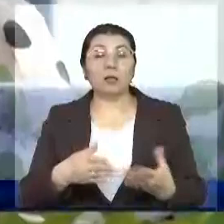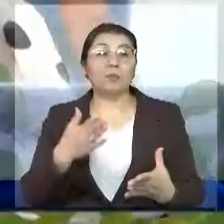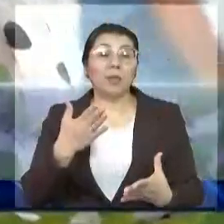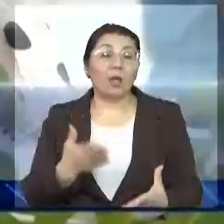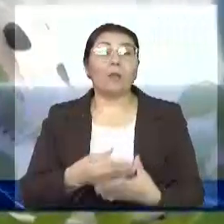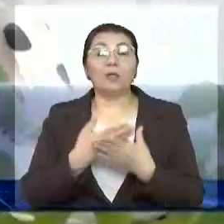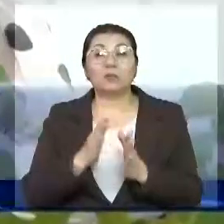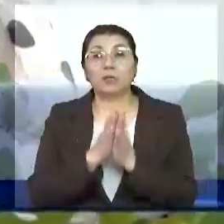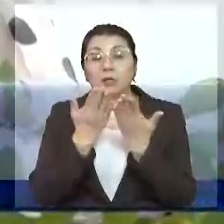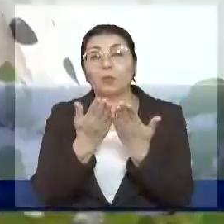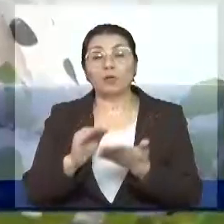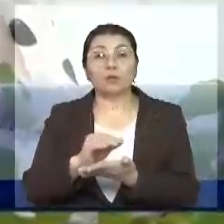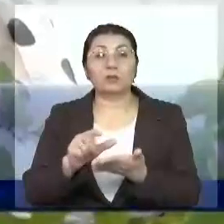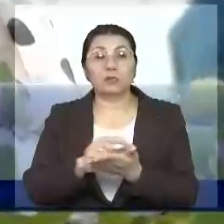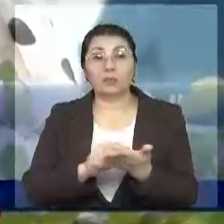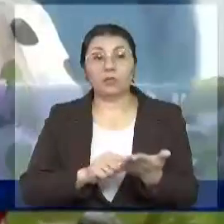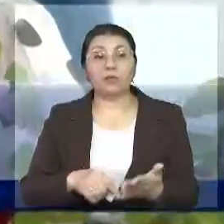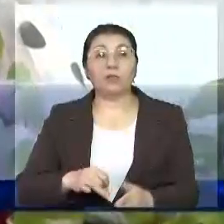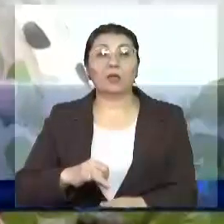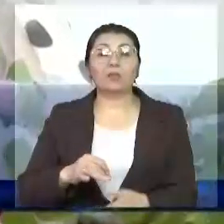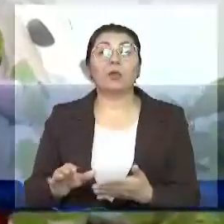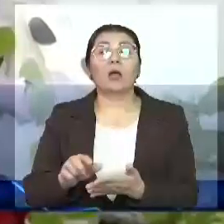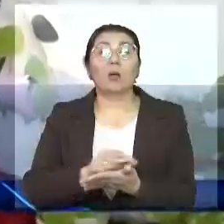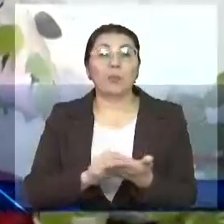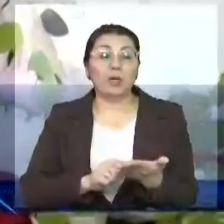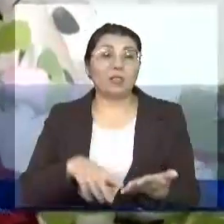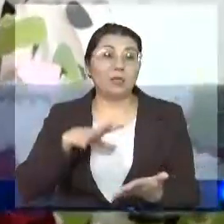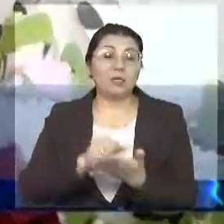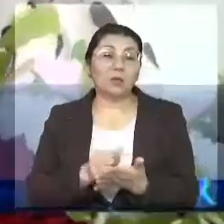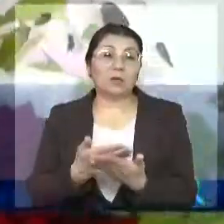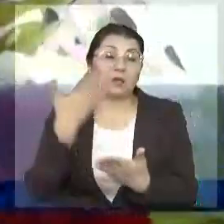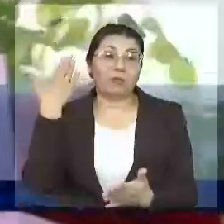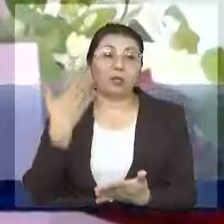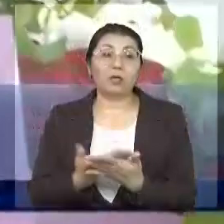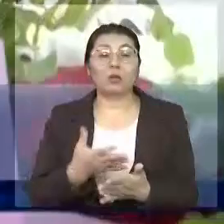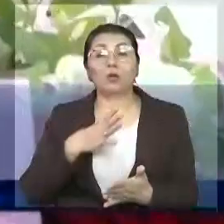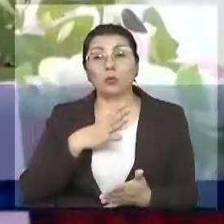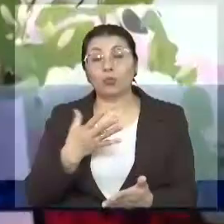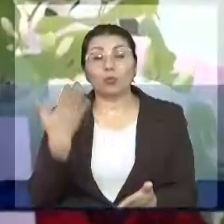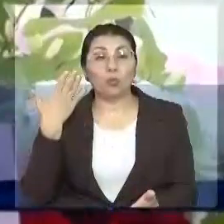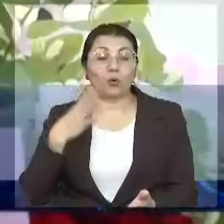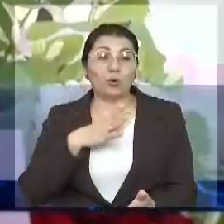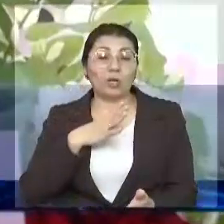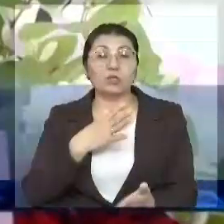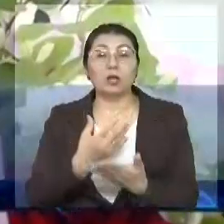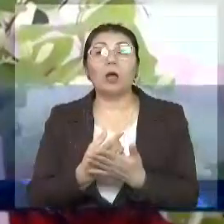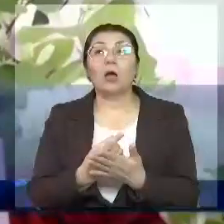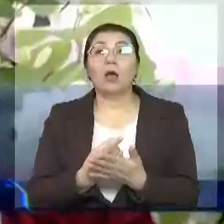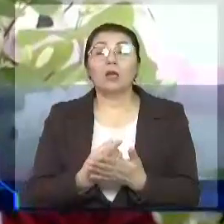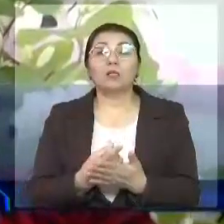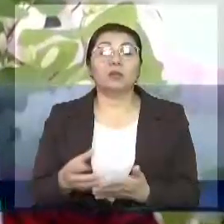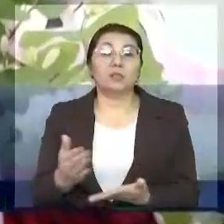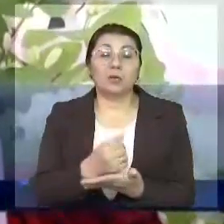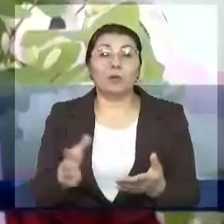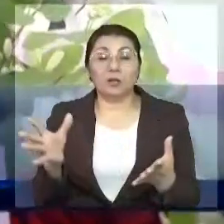сборник стихотворений. Поэзией я увлекаюсь давно, но по разным причинам раньше не выпускала свою книгу. И сейчас, собрав все свое